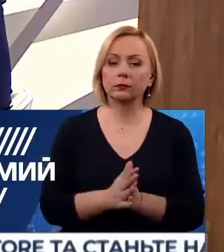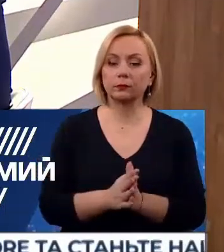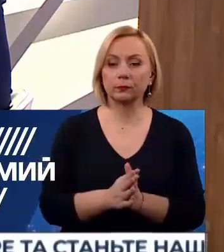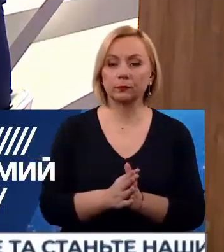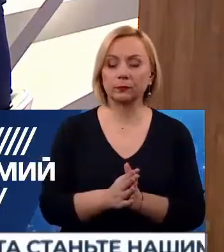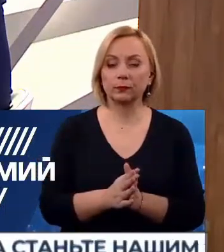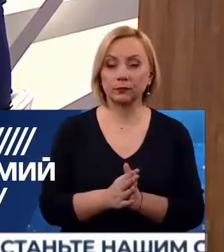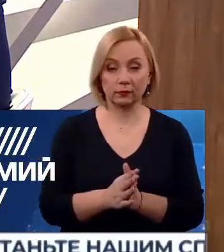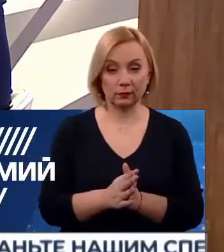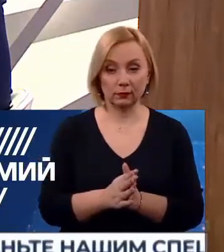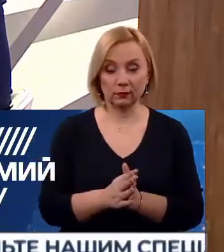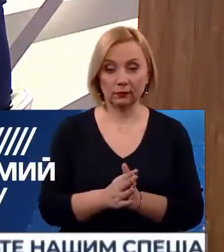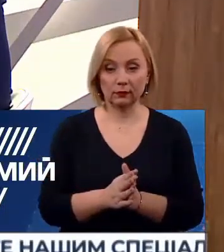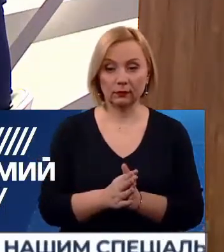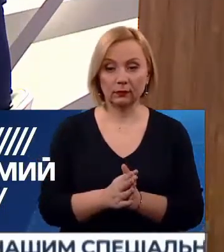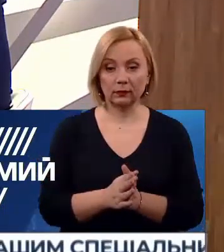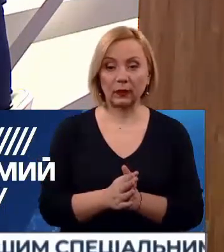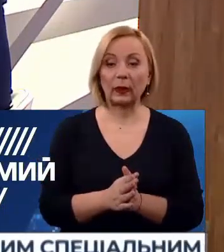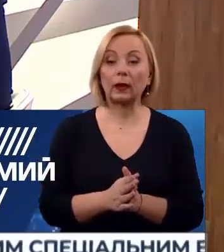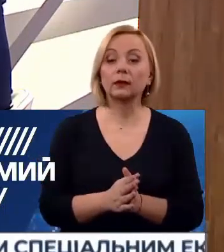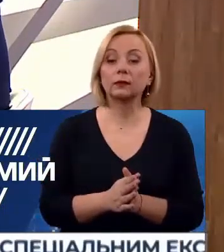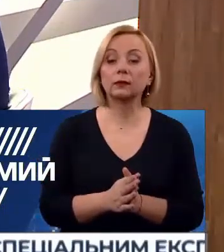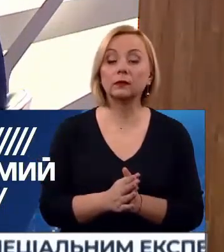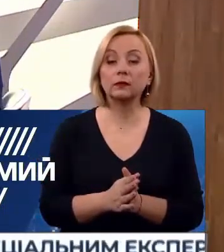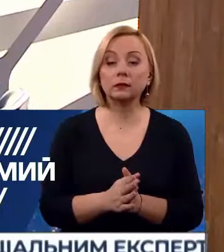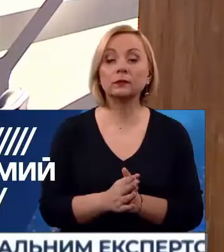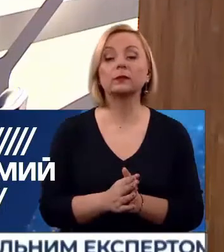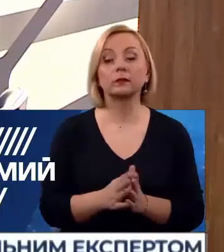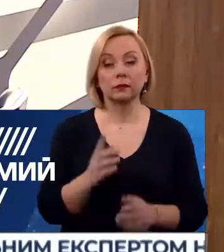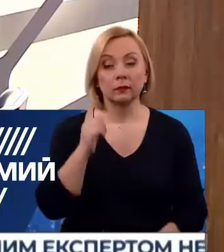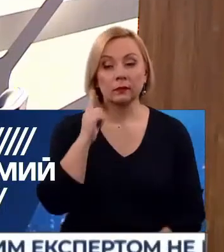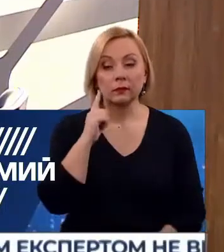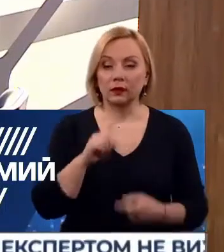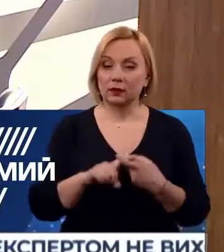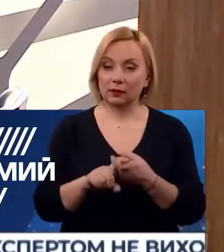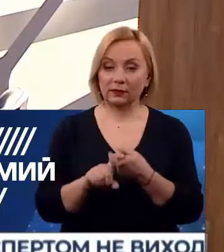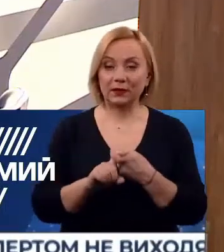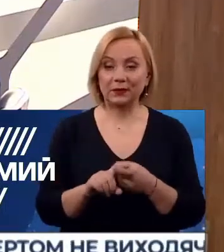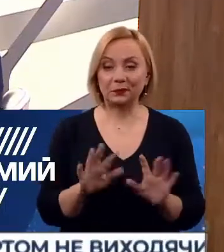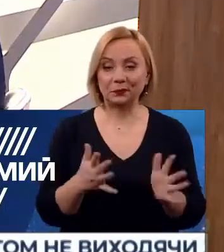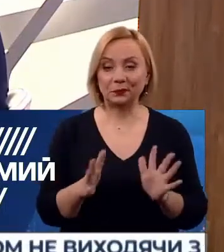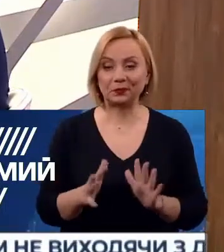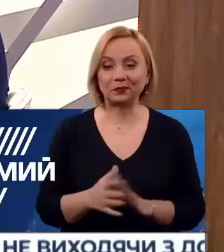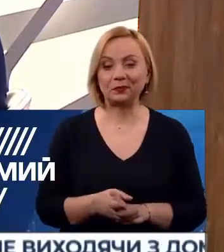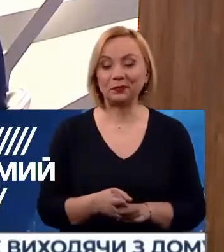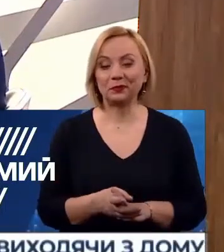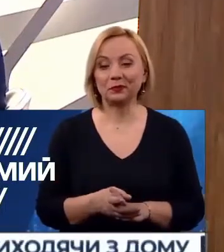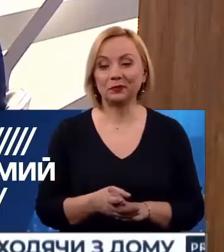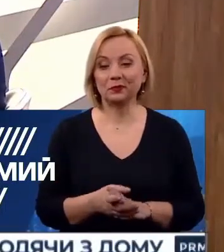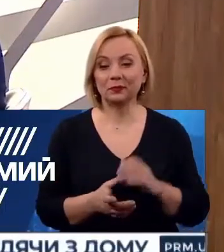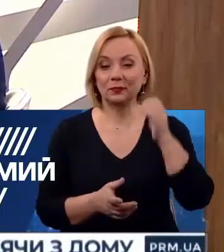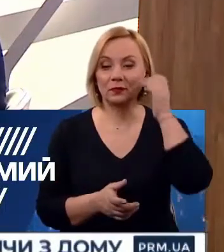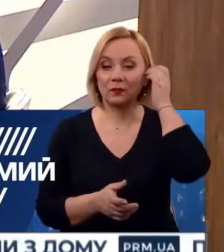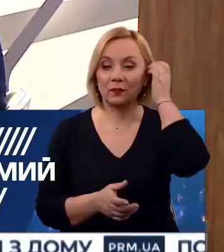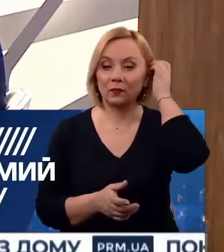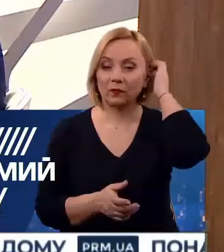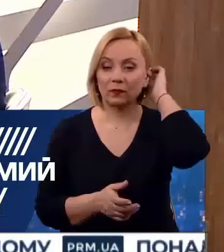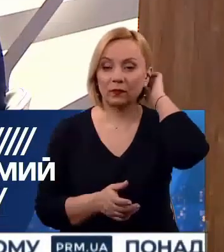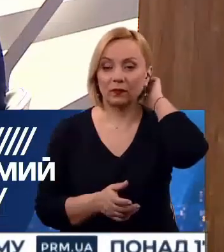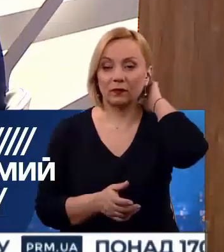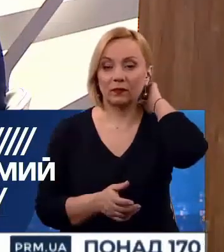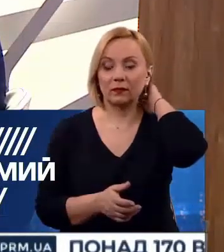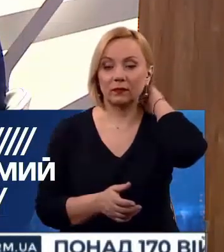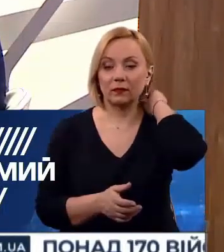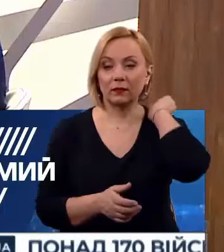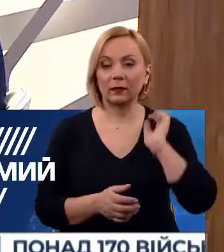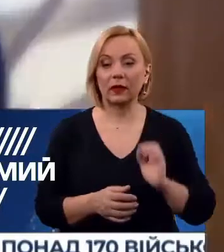так. Було чуєте все зрозуміло. Нас? Чуєте нас? Так, я вас чую. Я кажу, що в середині січня було вже зрозуміло,